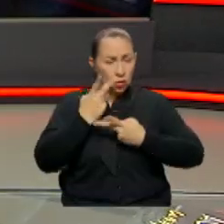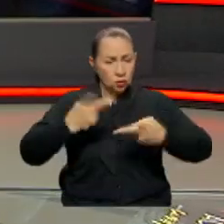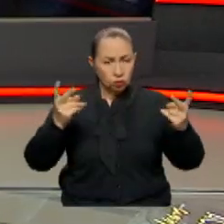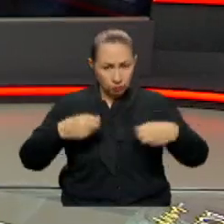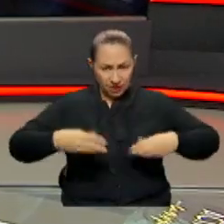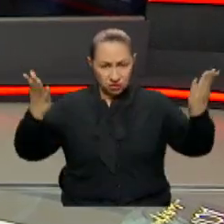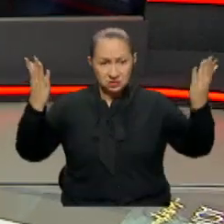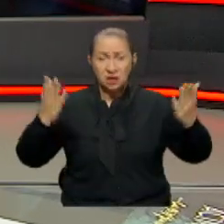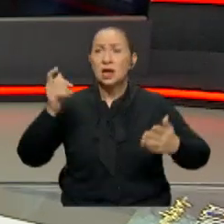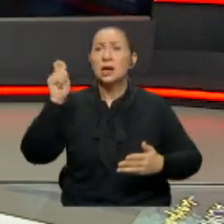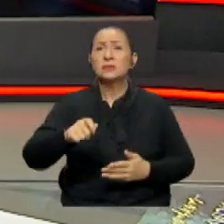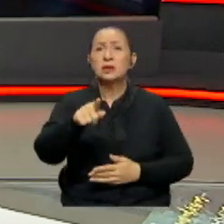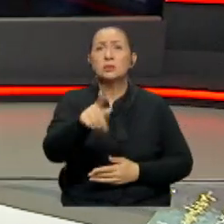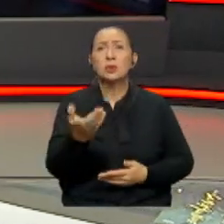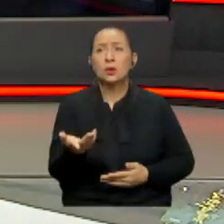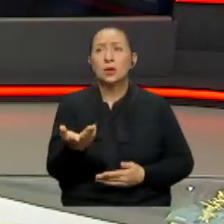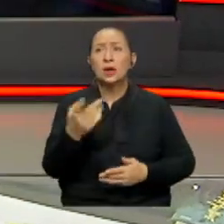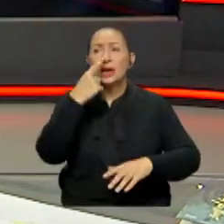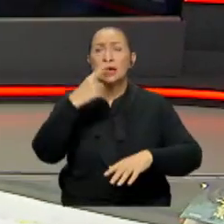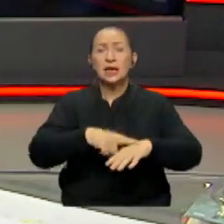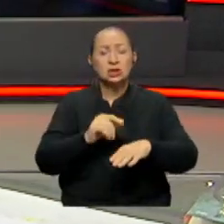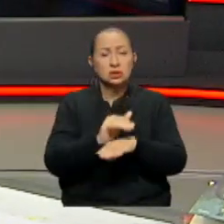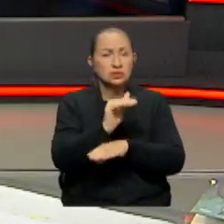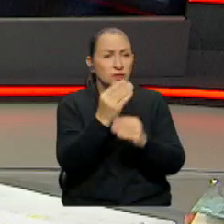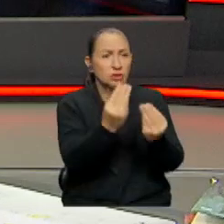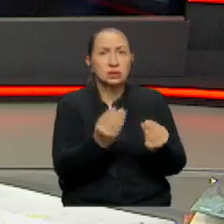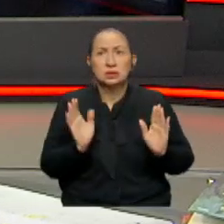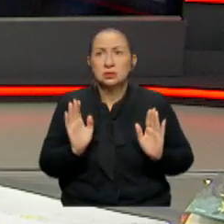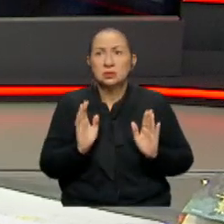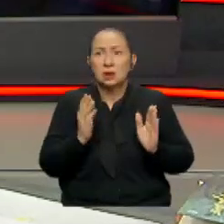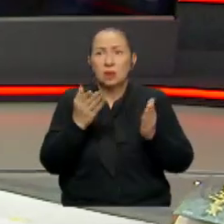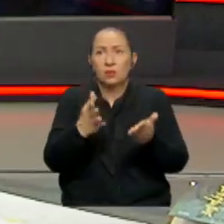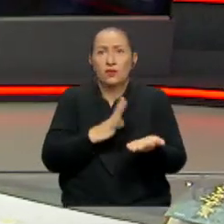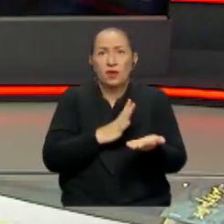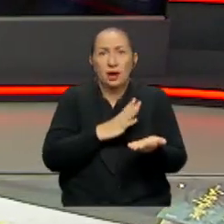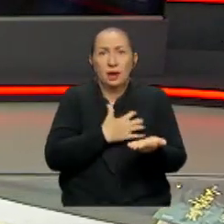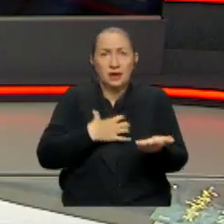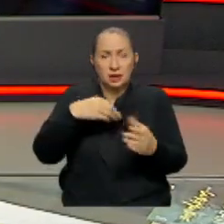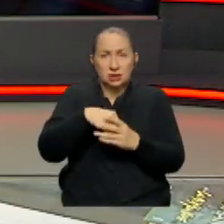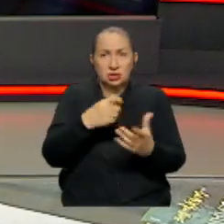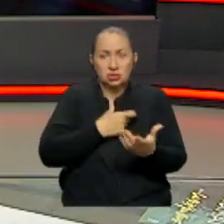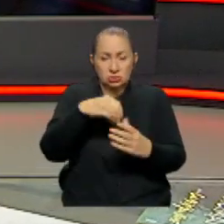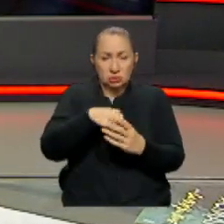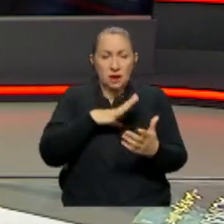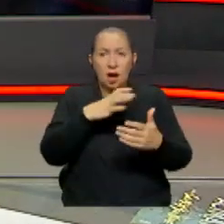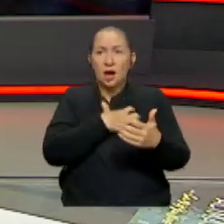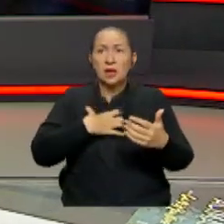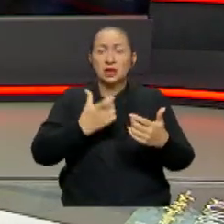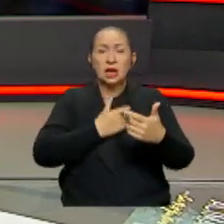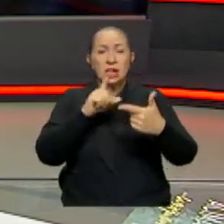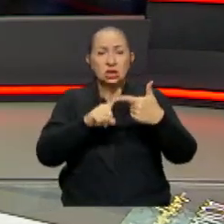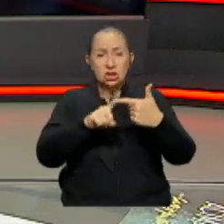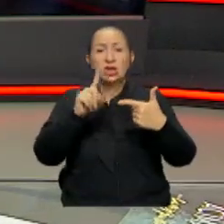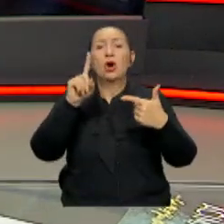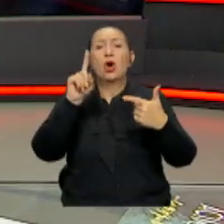bırakacaksınız yapacağınız şey bu ve inançlarını yaşamasını sağlayacaksınız Ebu var zaten anayasada anayasa ikinci madde 14